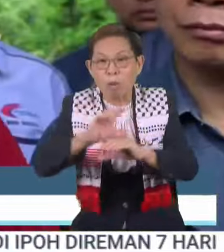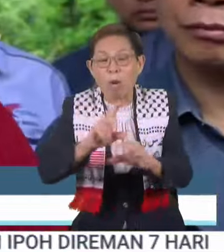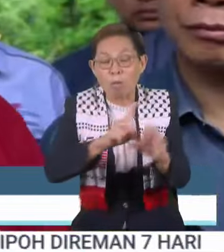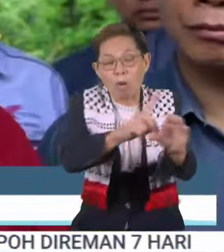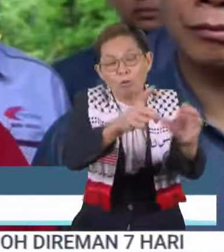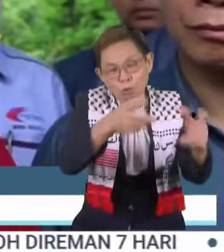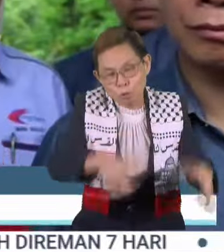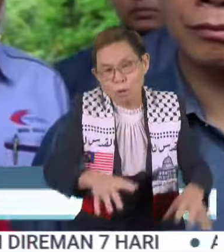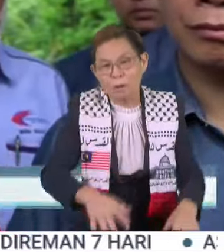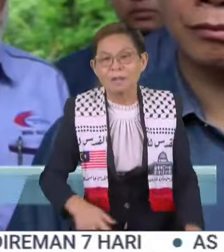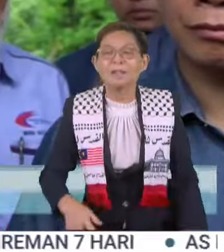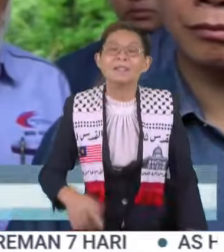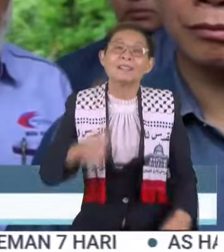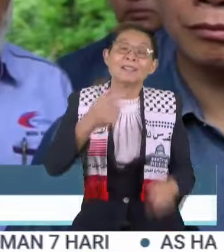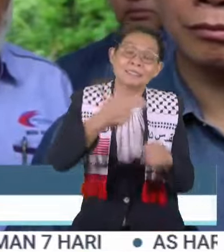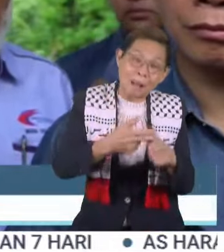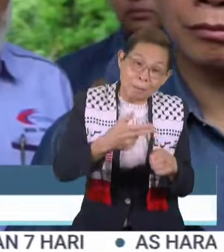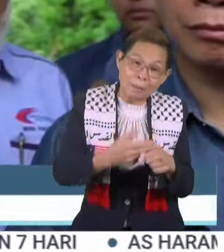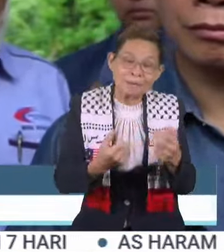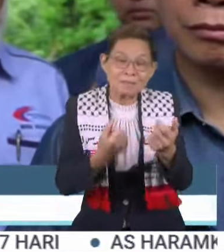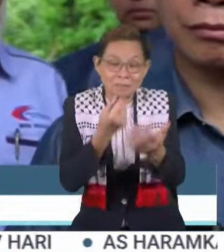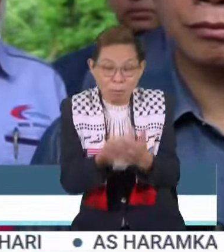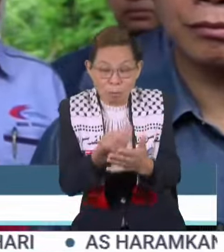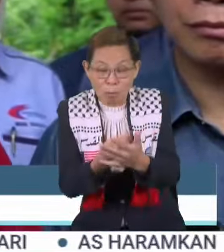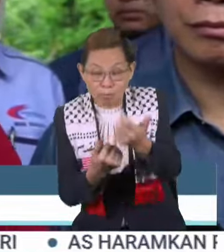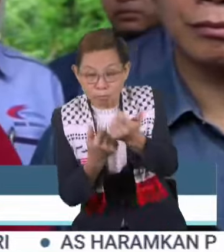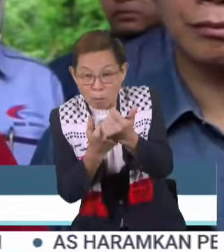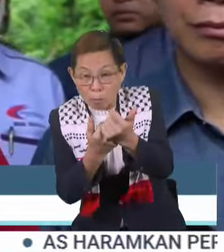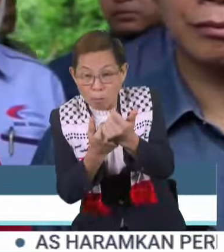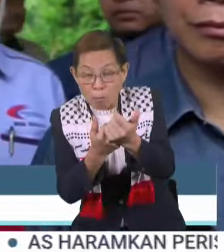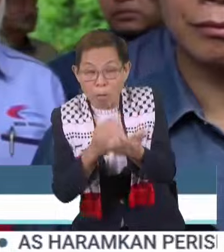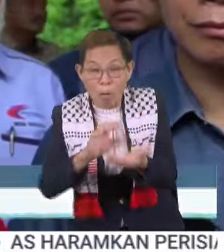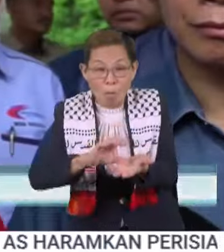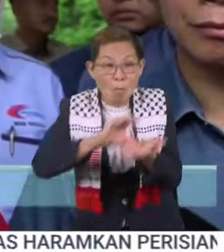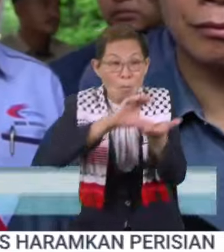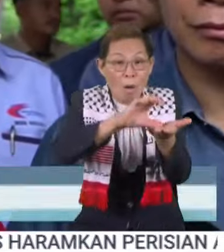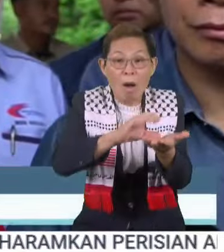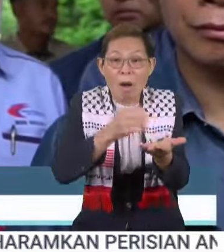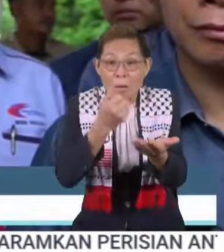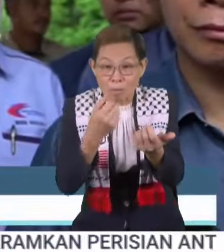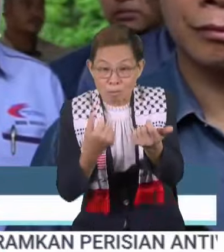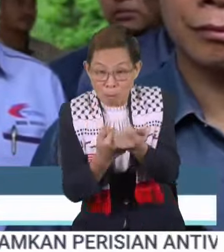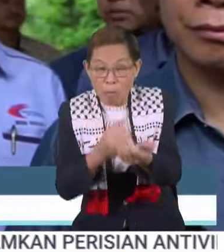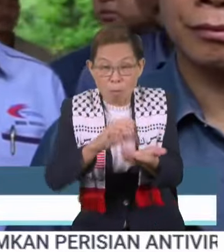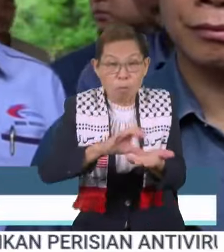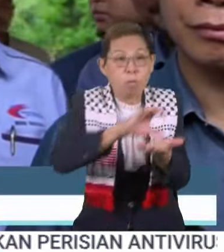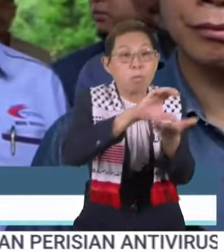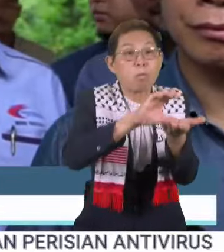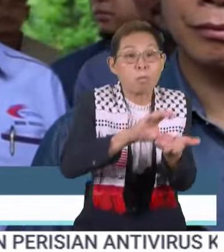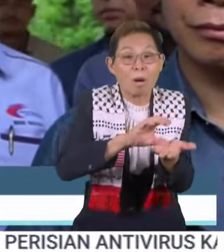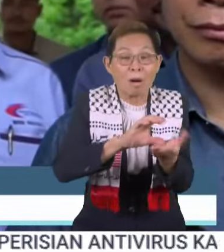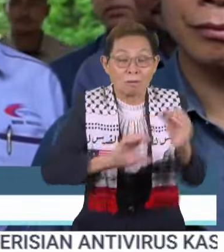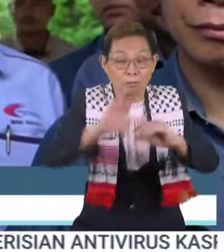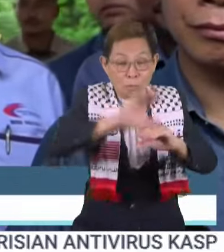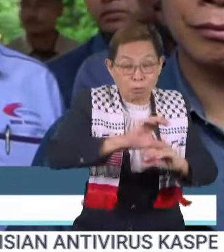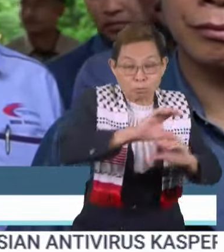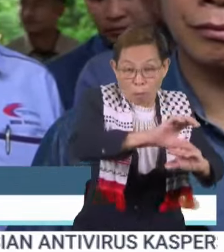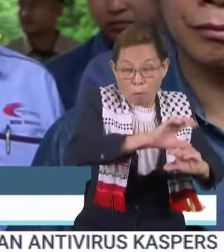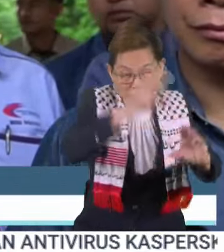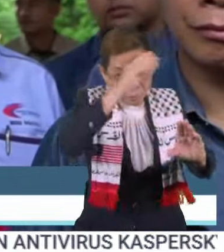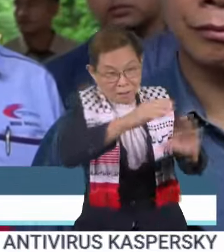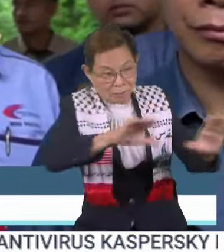Sebab itu dipanggil subsidi bersasar. Supaya orang kalau kenderaan dia, mesin